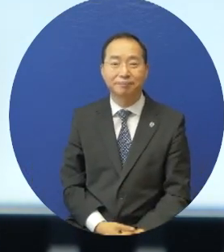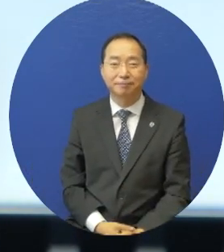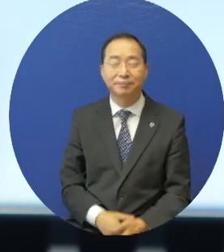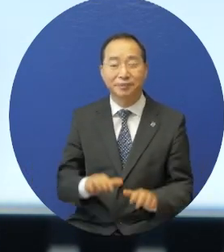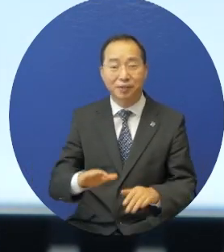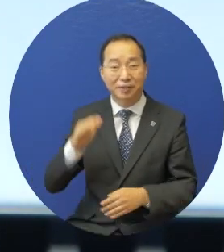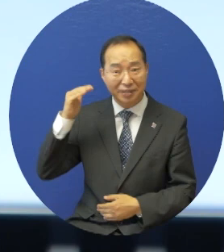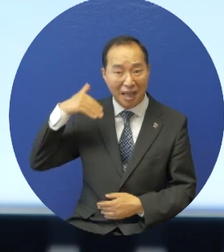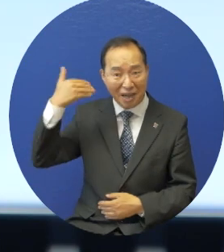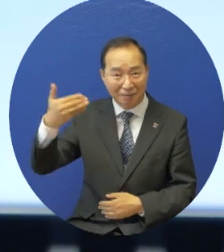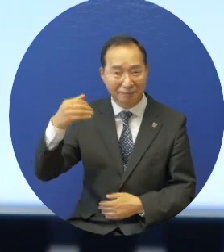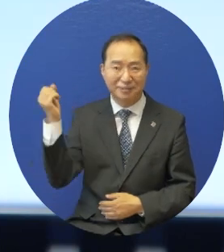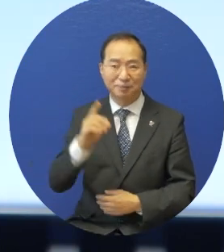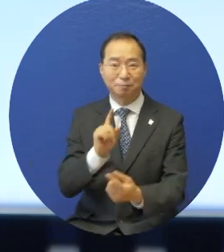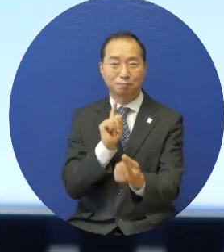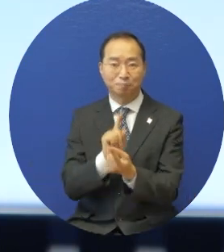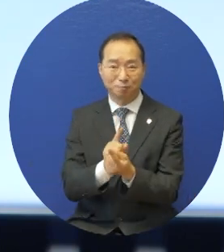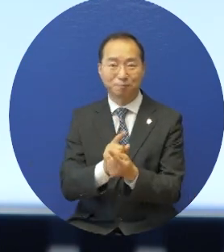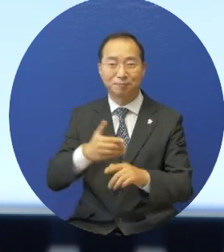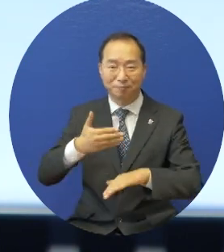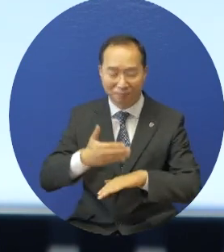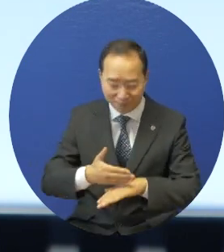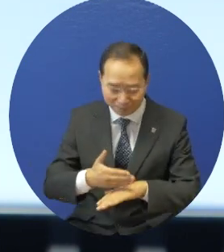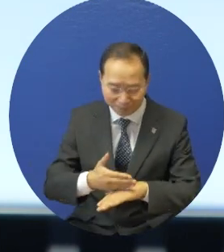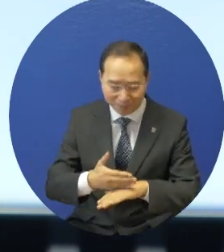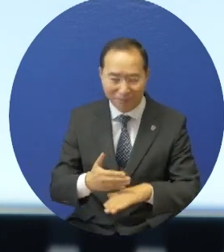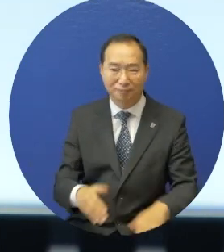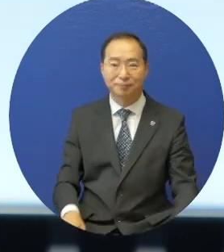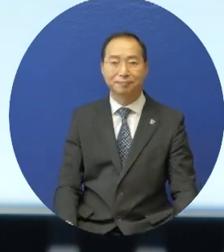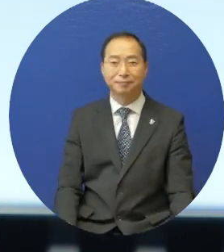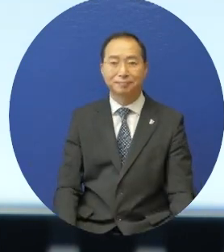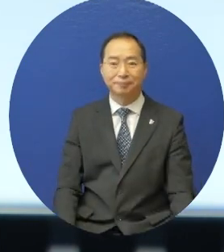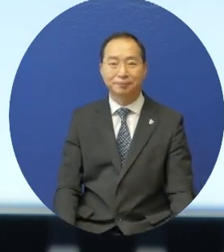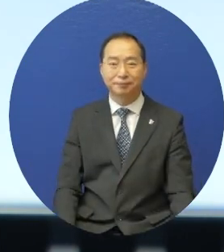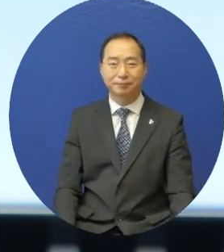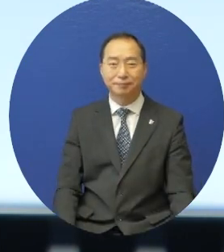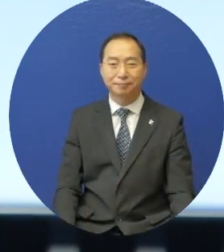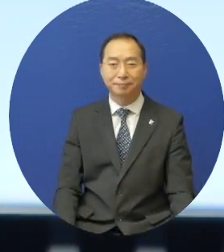사사기 공동체 스미다, 저희는 다음 시간에 찾아오겠습니다. 고맙습니다.